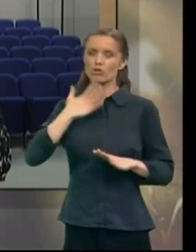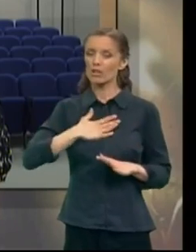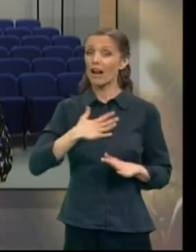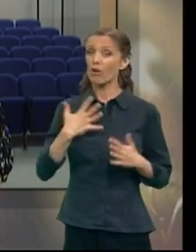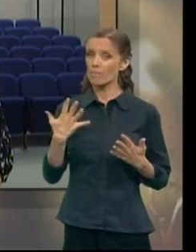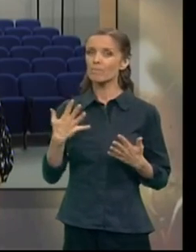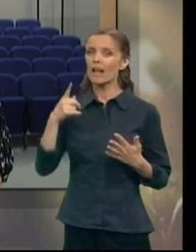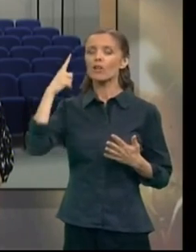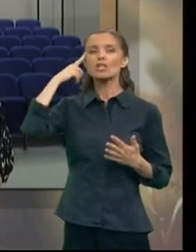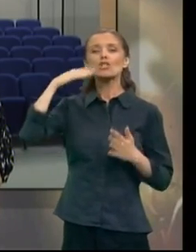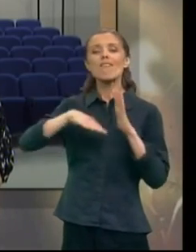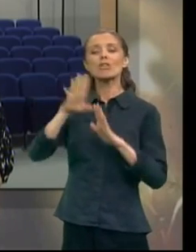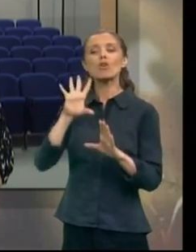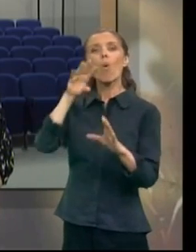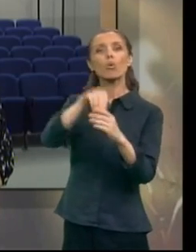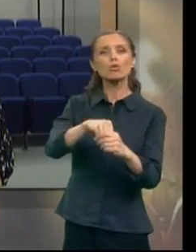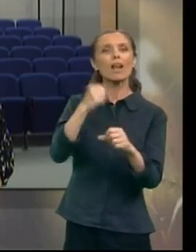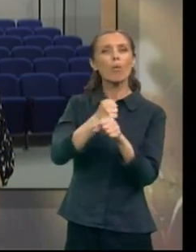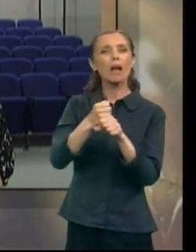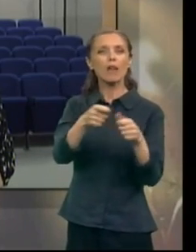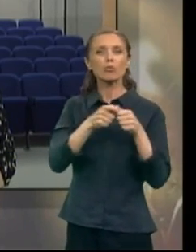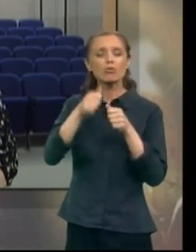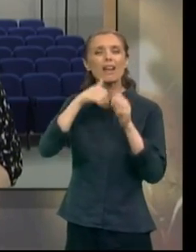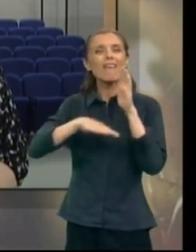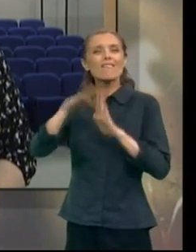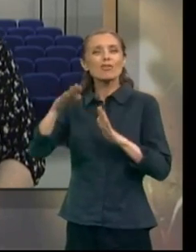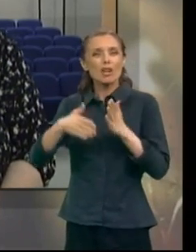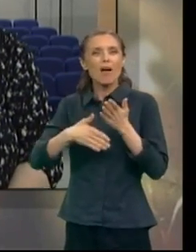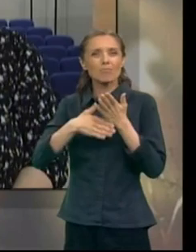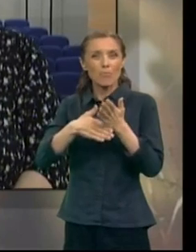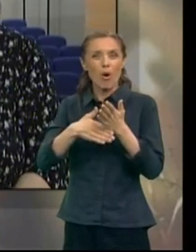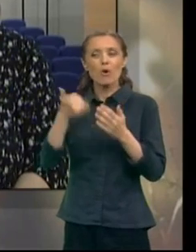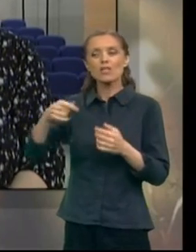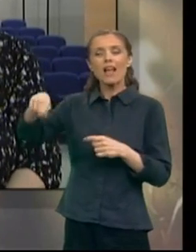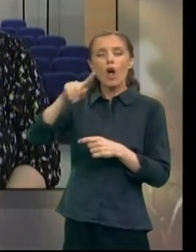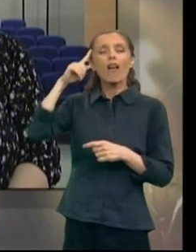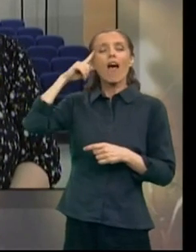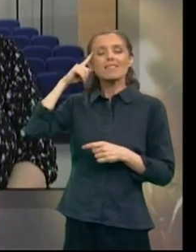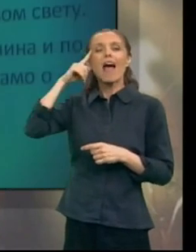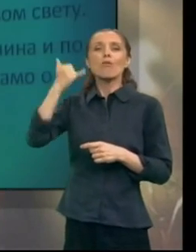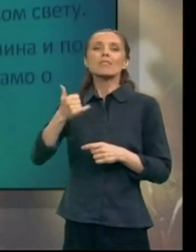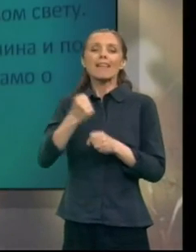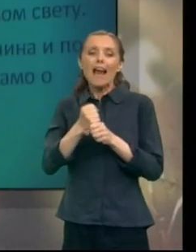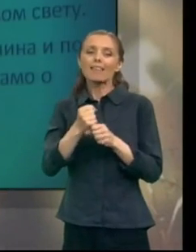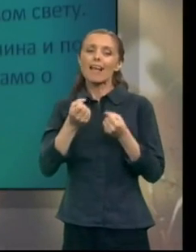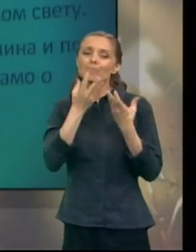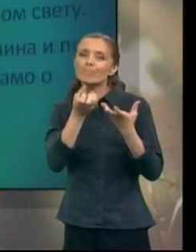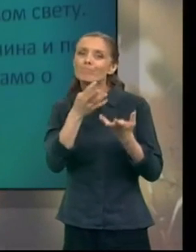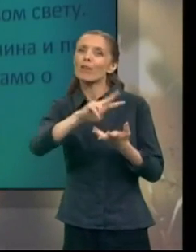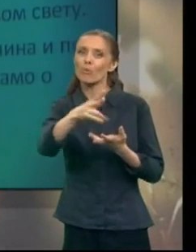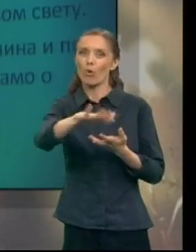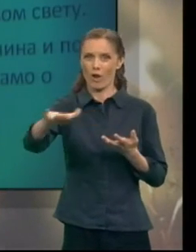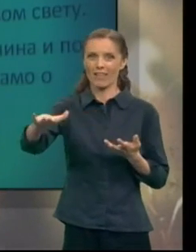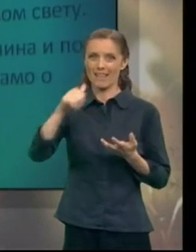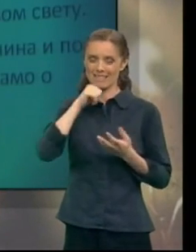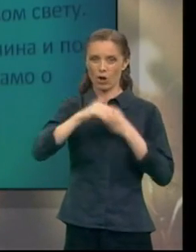veće uključenje u rad, udruženja i veća pomoć. Znači, senzibilisani su sad da rade i za ostale roditelje i ostalo decu. Roditelji su objasnili šta